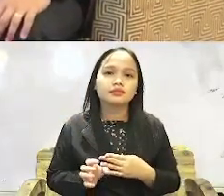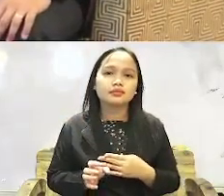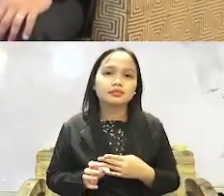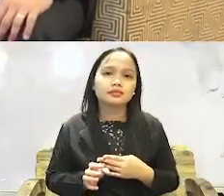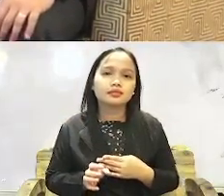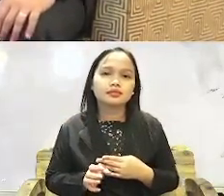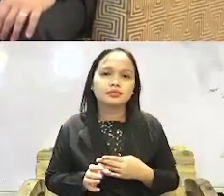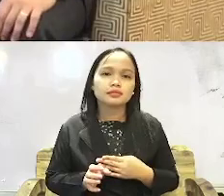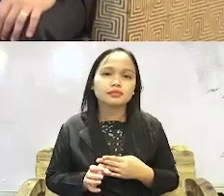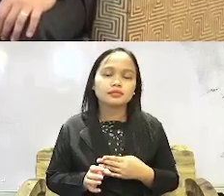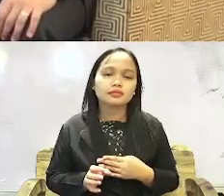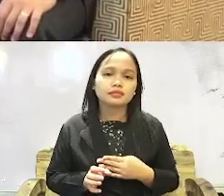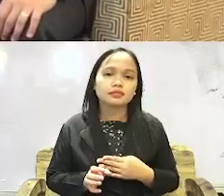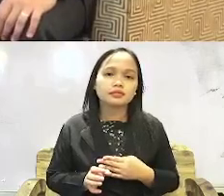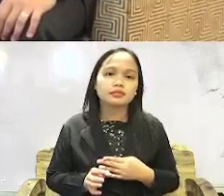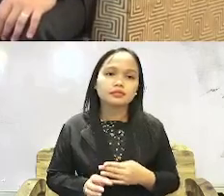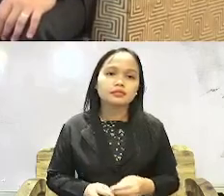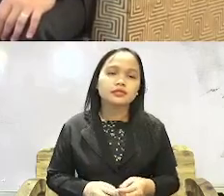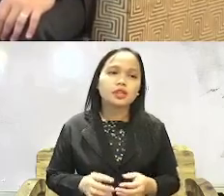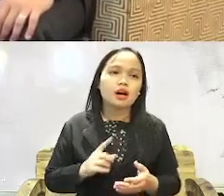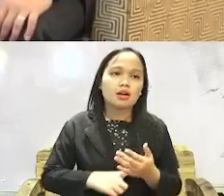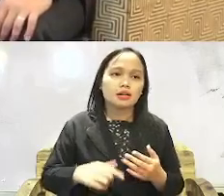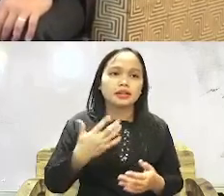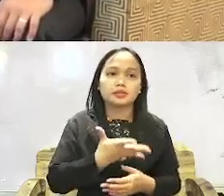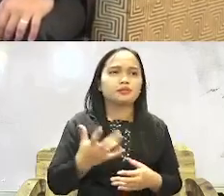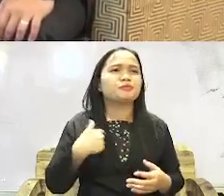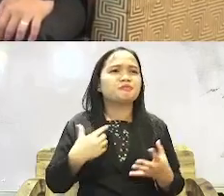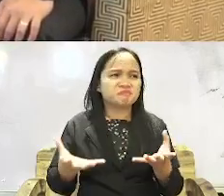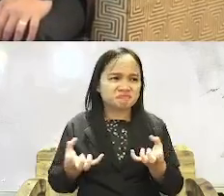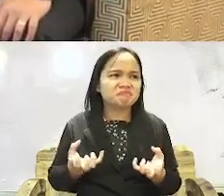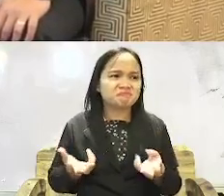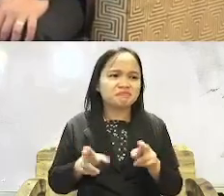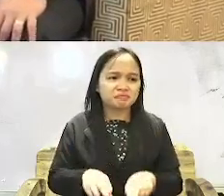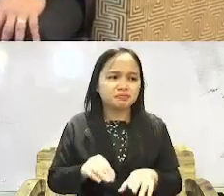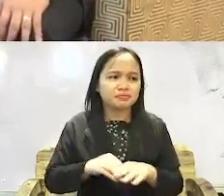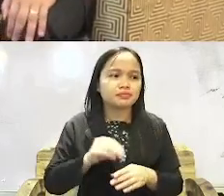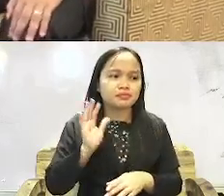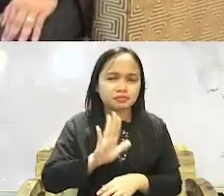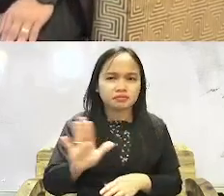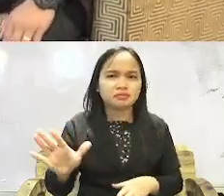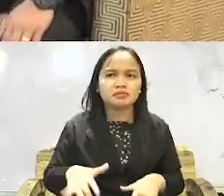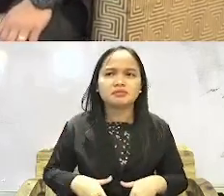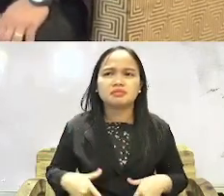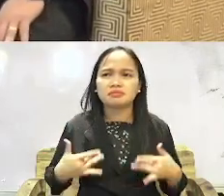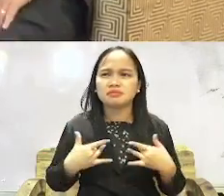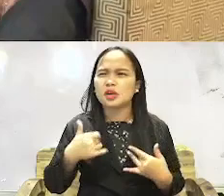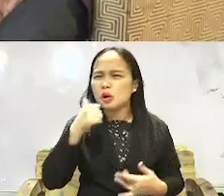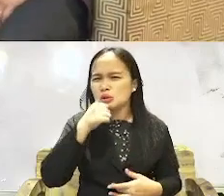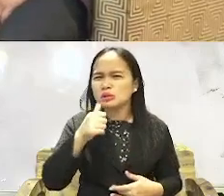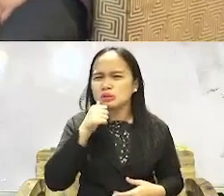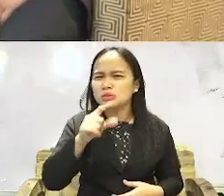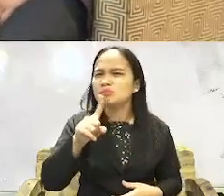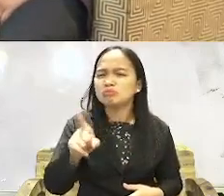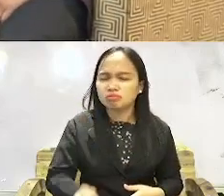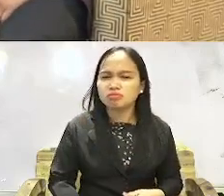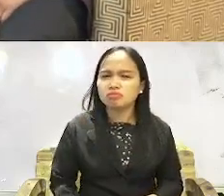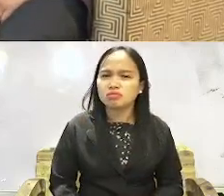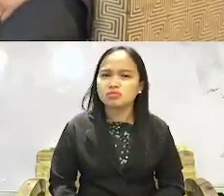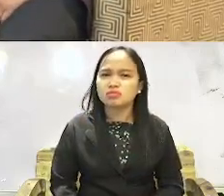dyan is, ano bang gusto nyo mangyari talaga sa buhay nyo? Amen, amen. Lagi tayo may ganyan na